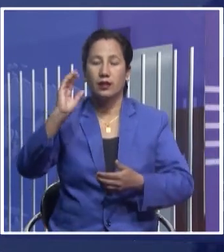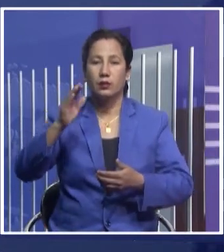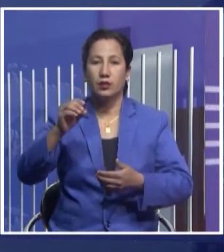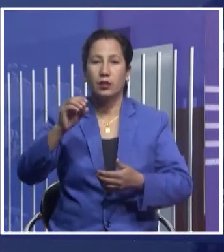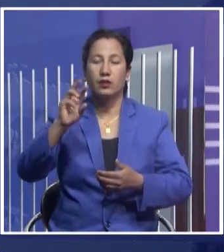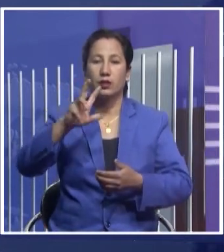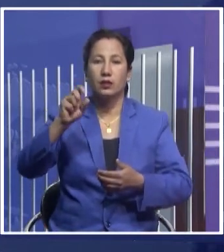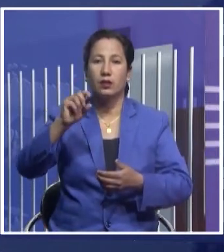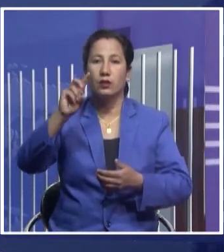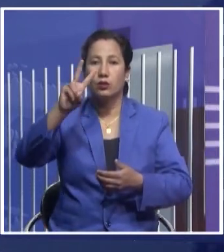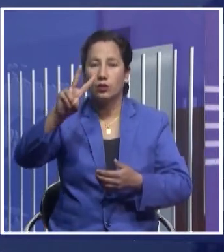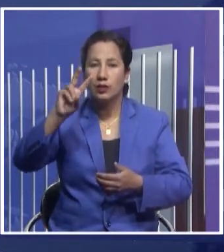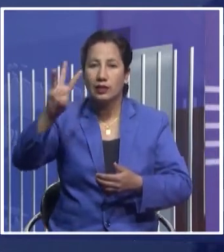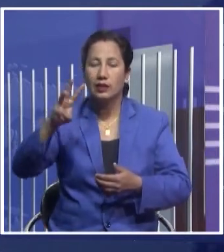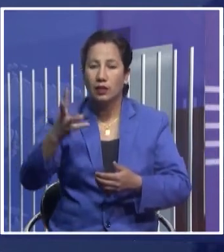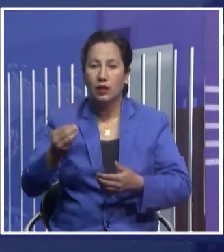79.23 अङ्कले घटेर